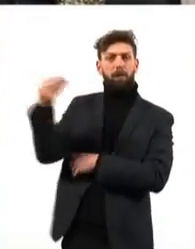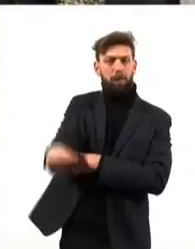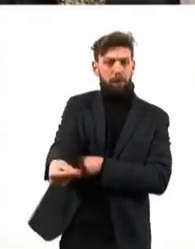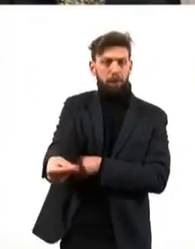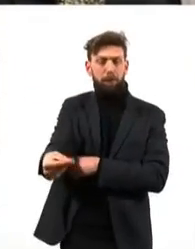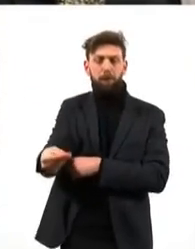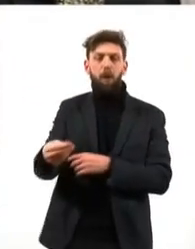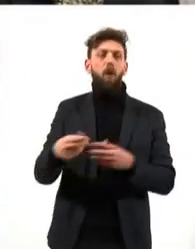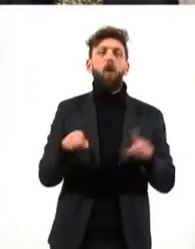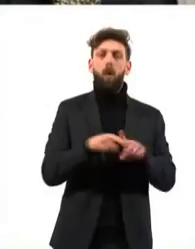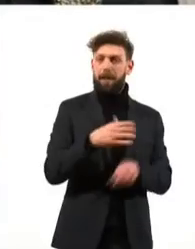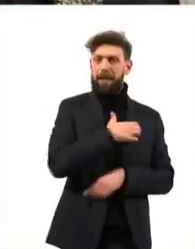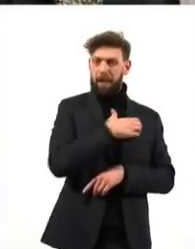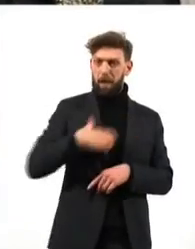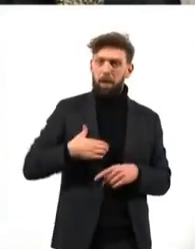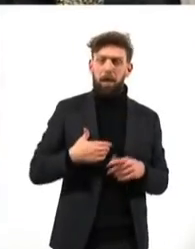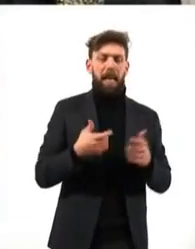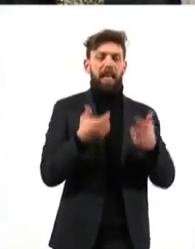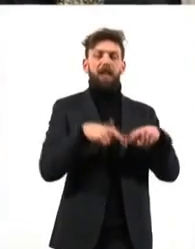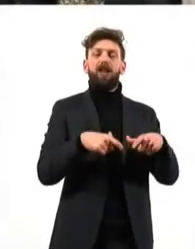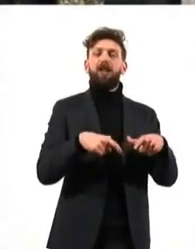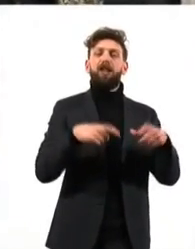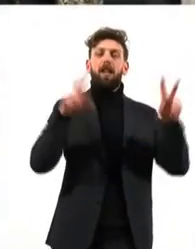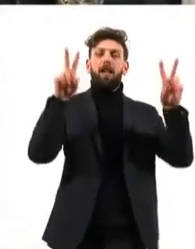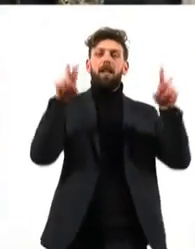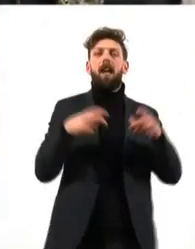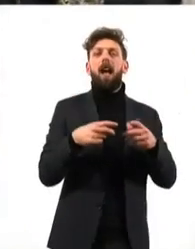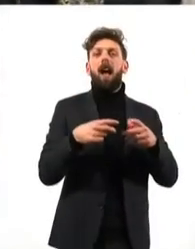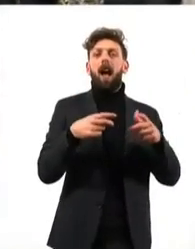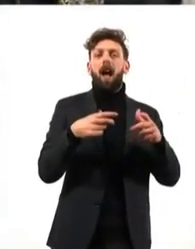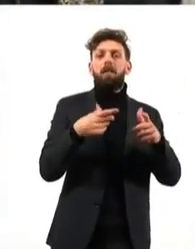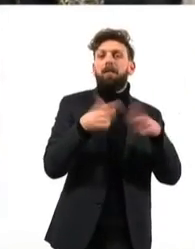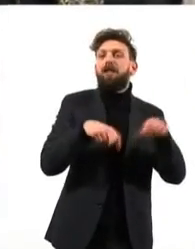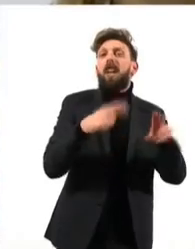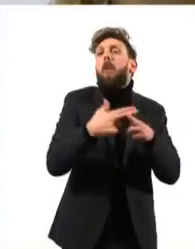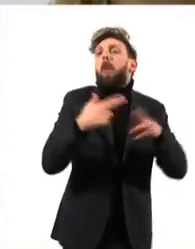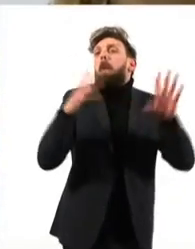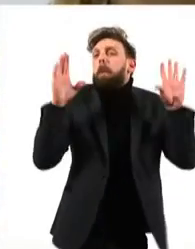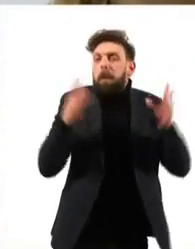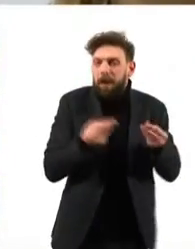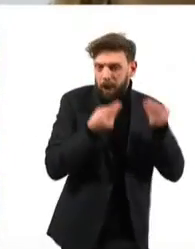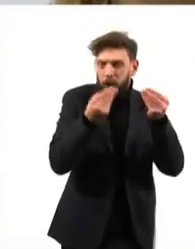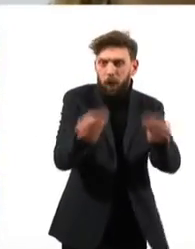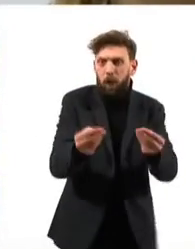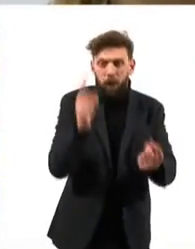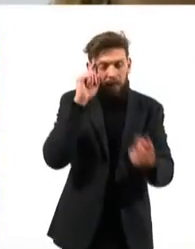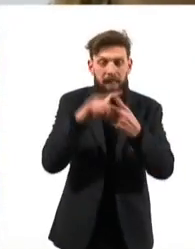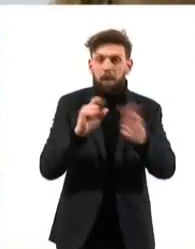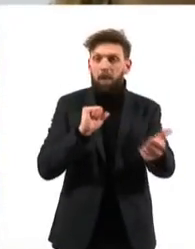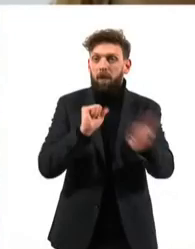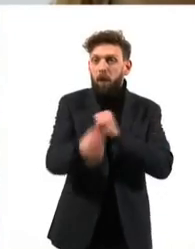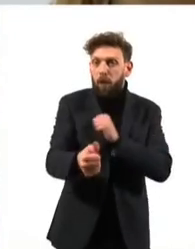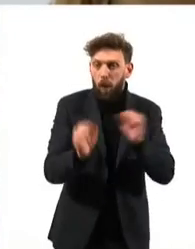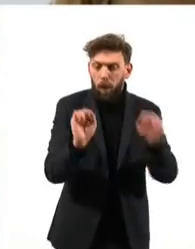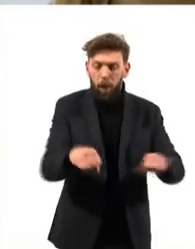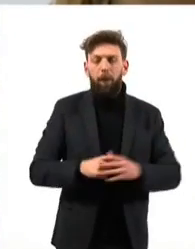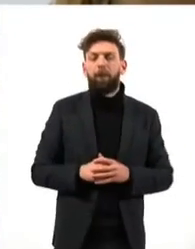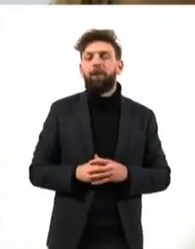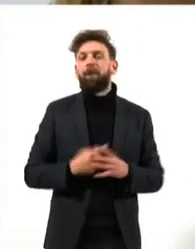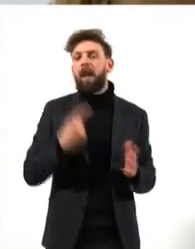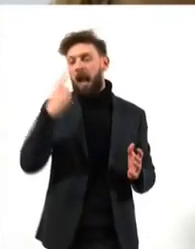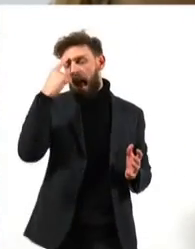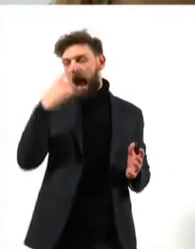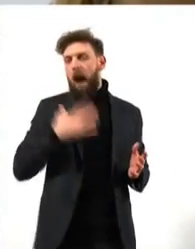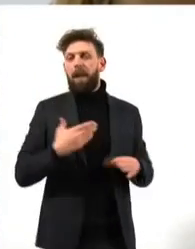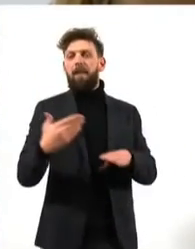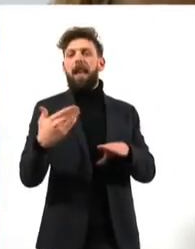mairies donnent aussi un chèque qu'on appelle le bon j'appelle pour pratiquer le sport. Et pour moi, l'amélioration du passeport, ce